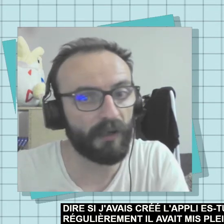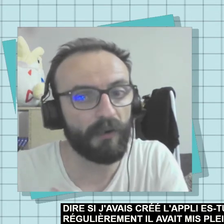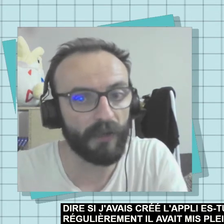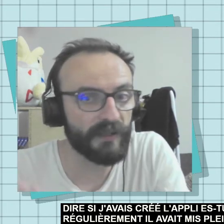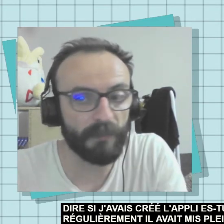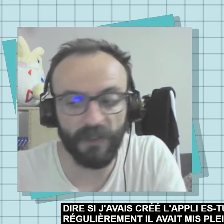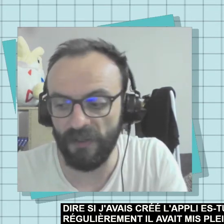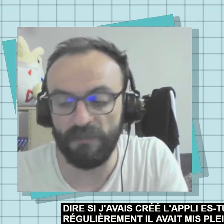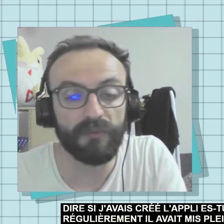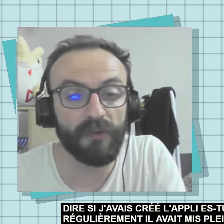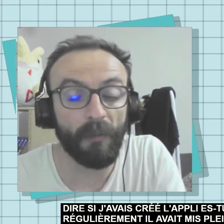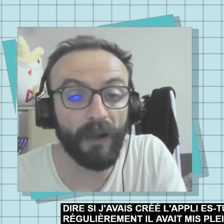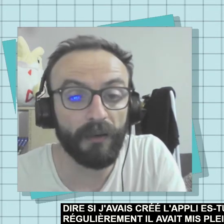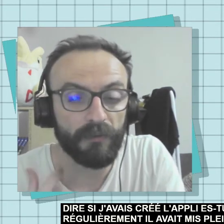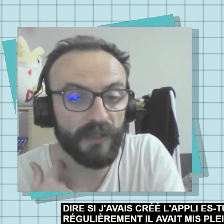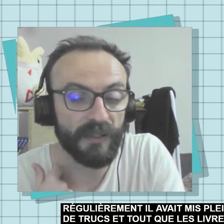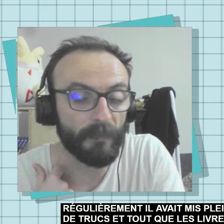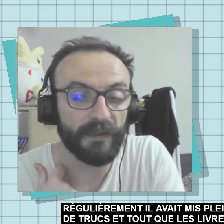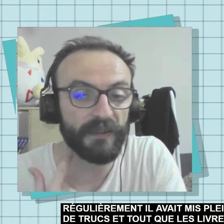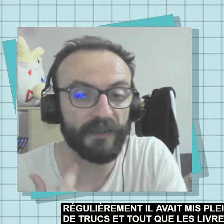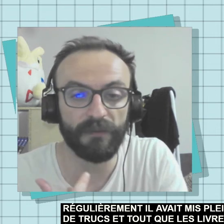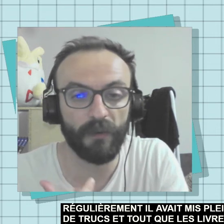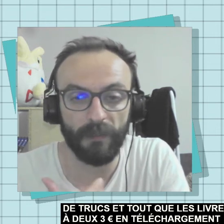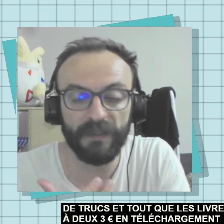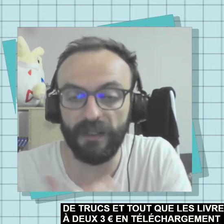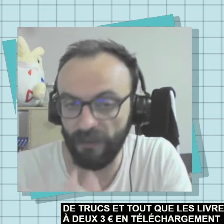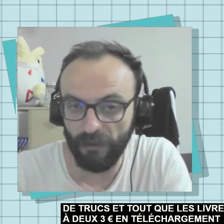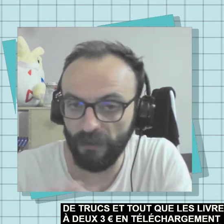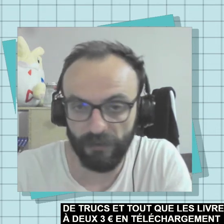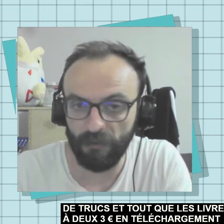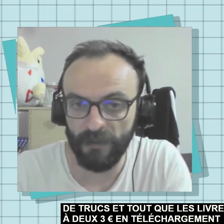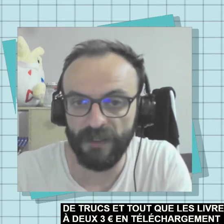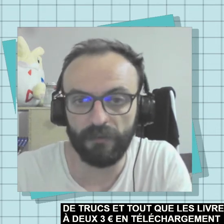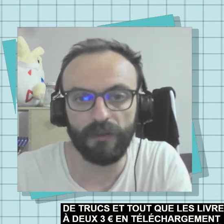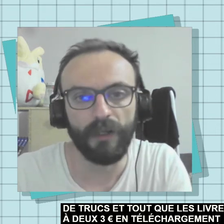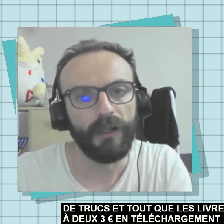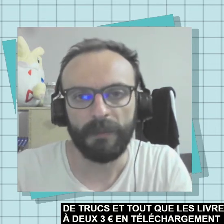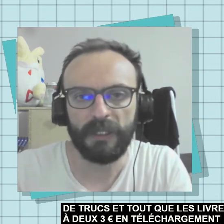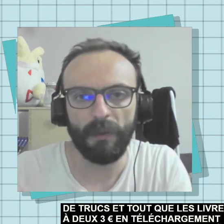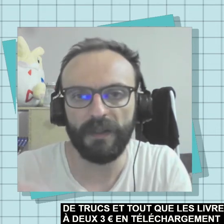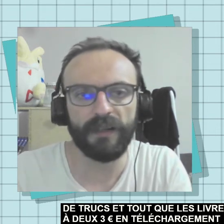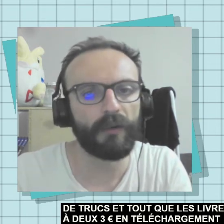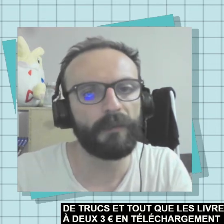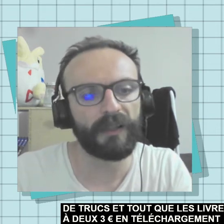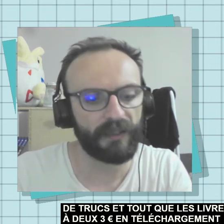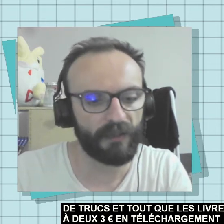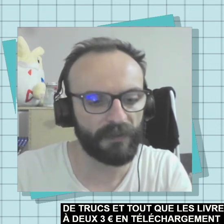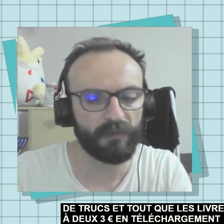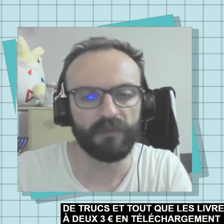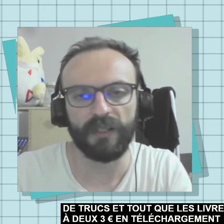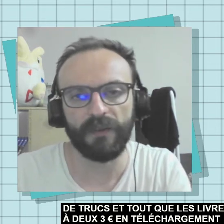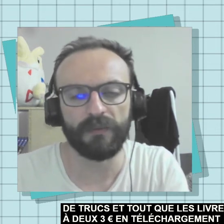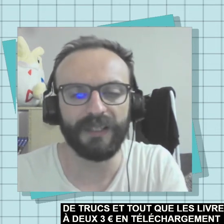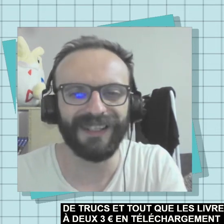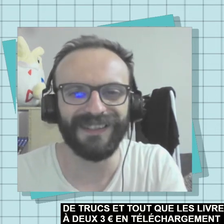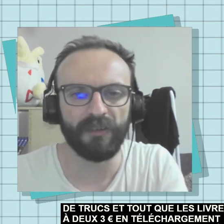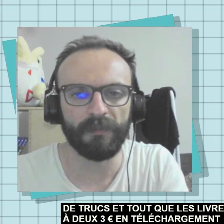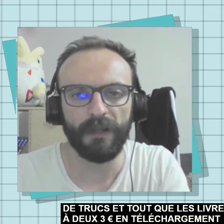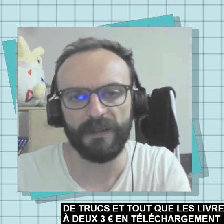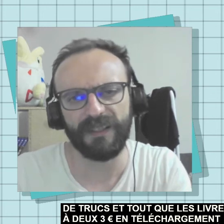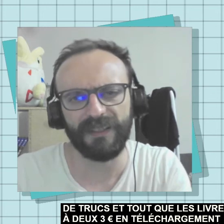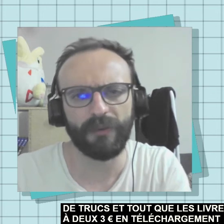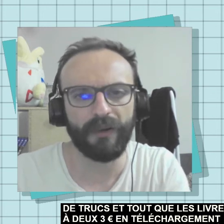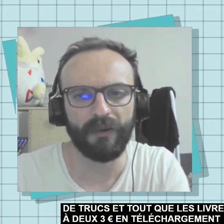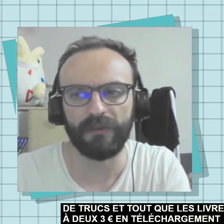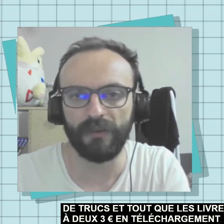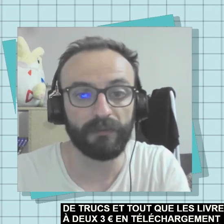ok, d'accord, là c'est le prix d'un e-book normal, c'est sympa, t'as essayé de faire une appli, t'as commencé un truc. Mais tu peux pas dire, ouais, mais regardez, en fait, le bouquin il va coûter 15-30 balles